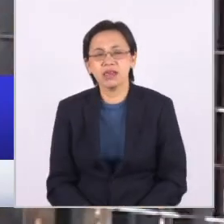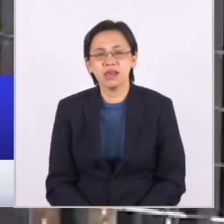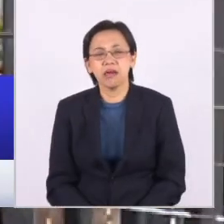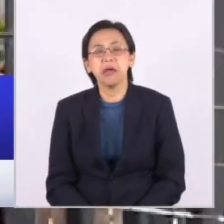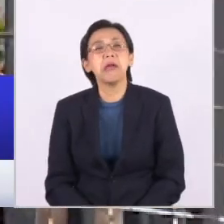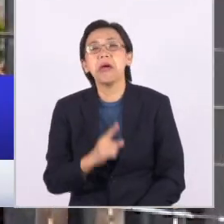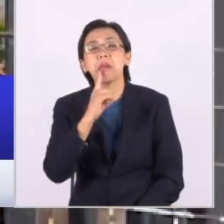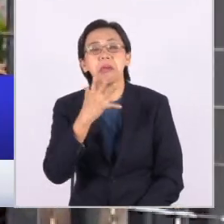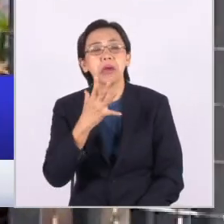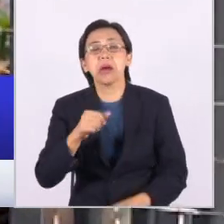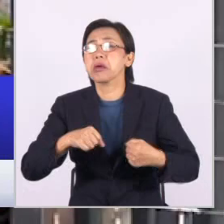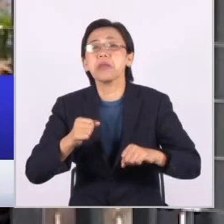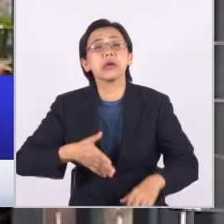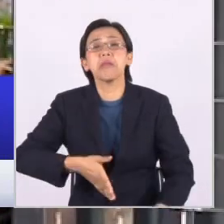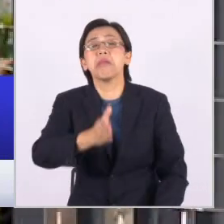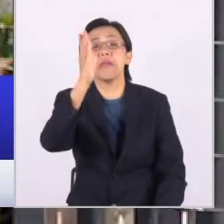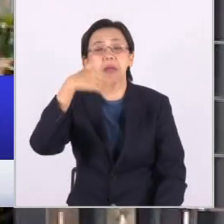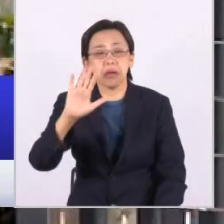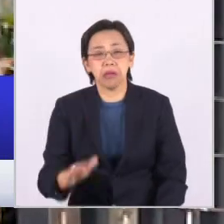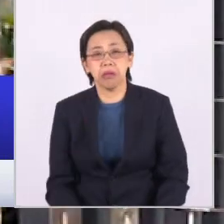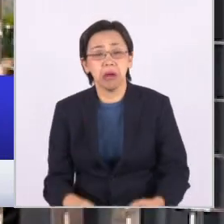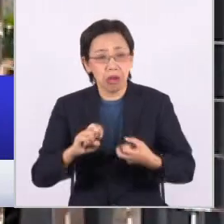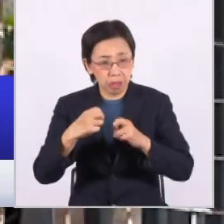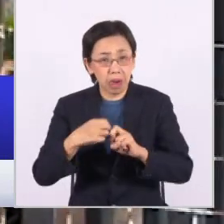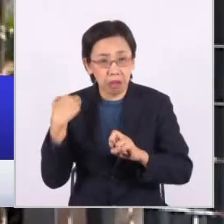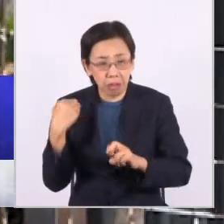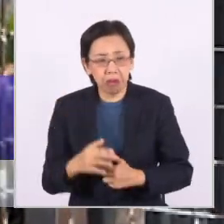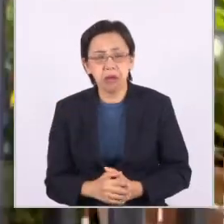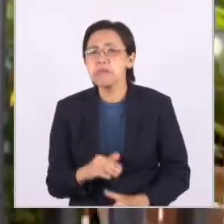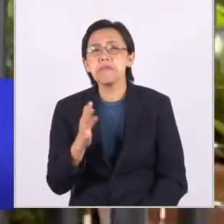มันไม่พูดอะไรมันก็ไปเลย มันเคยเกิดเหตุการณ์อย่างนี้ ไม่มี